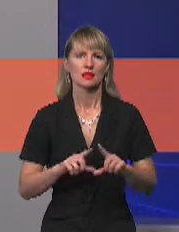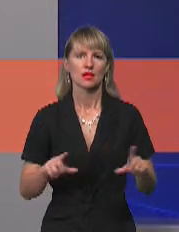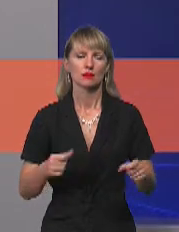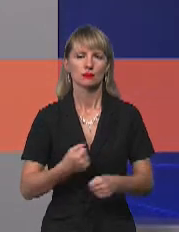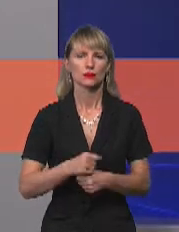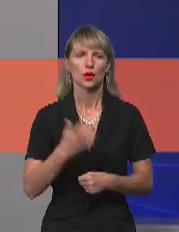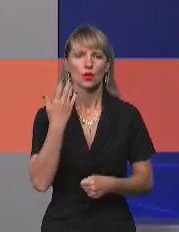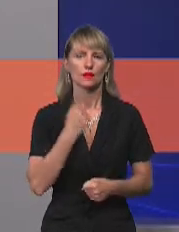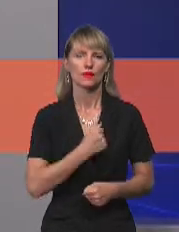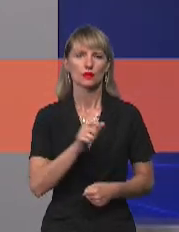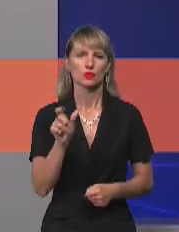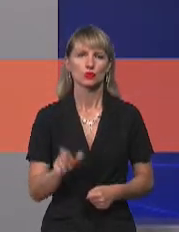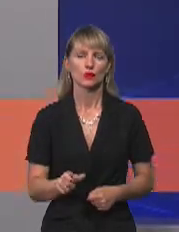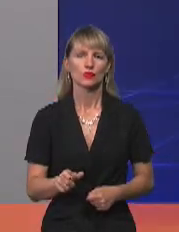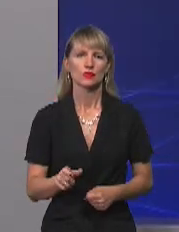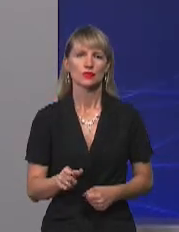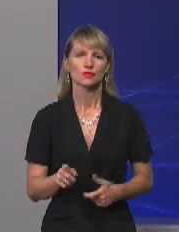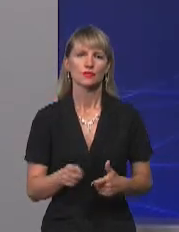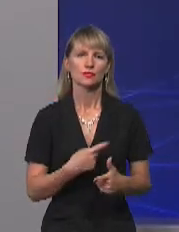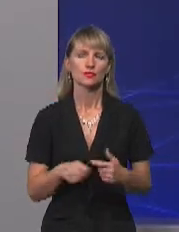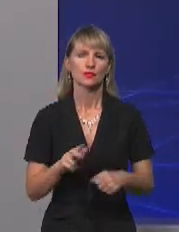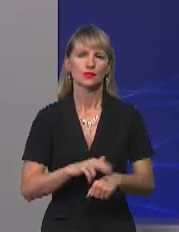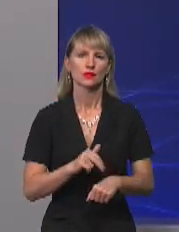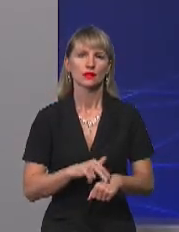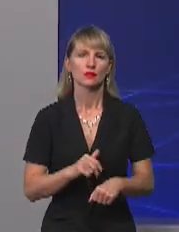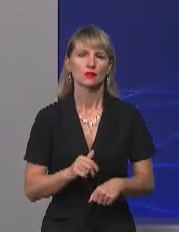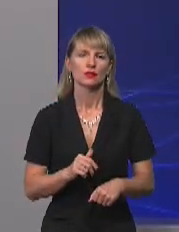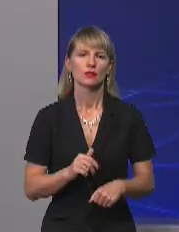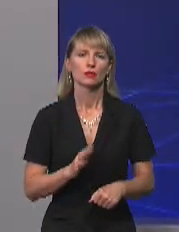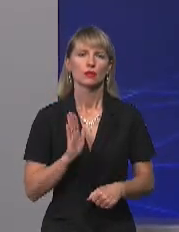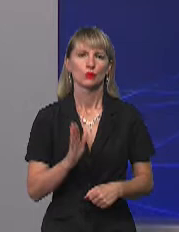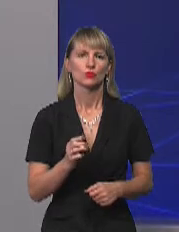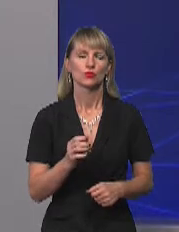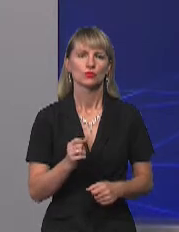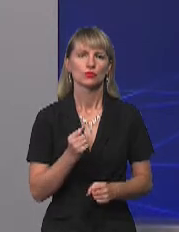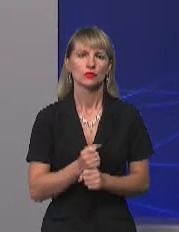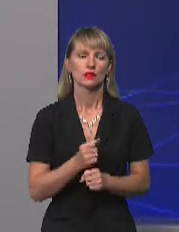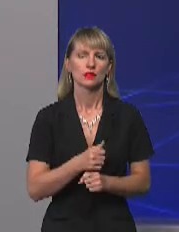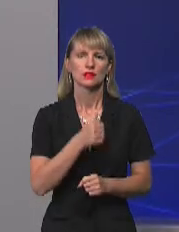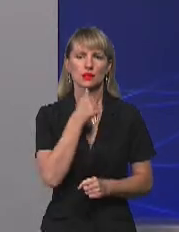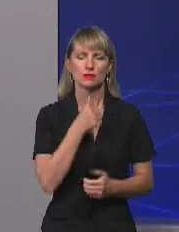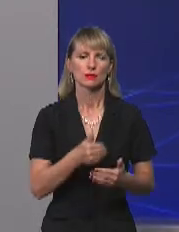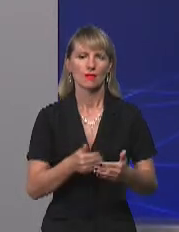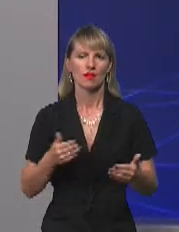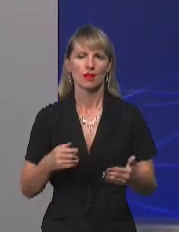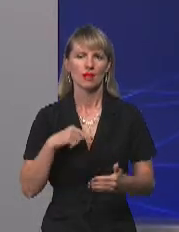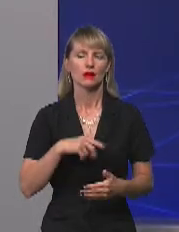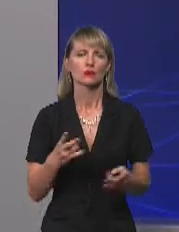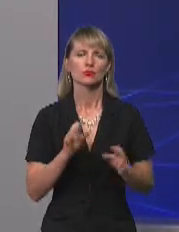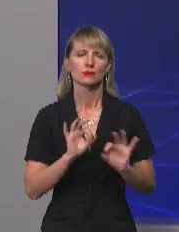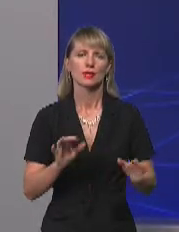коли військовослужбовець або навіть поліцейський буде застосовувати заходи превентивного характеру або примусу, він повинен назвати там